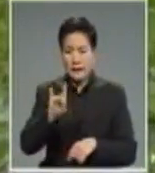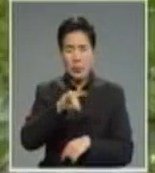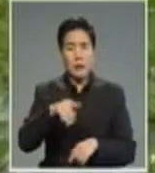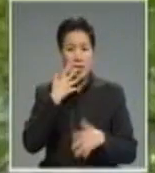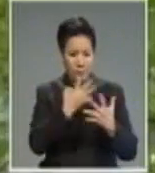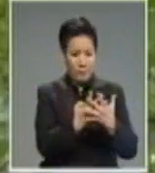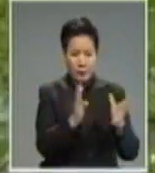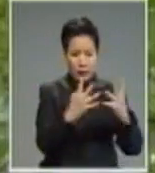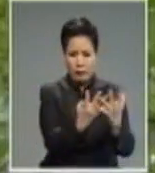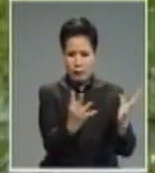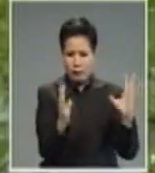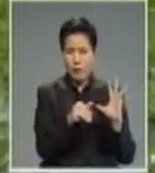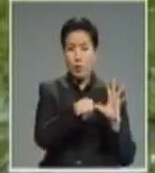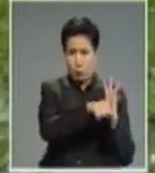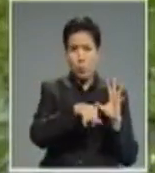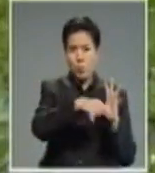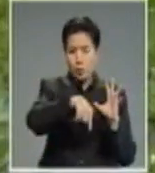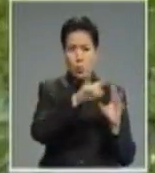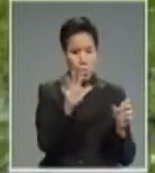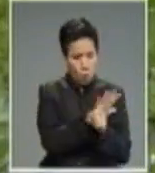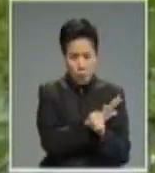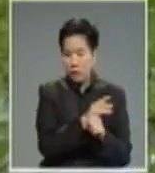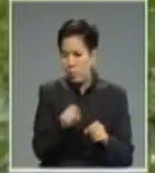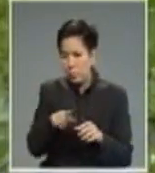ได้หลุดออกมาจากสวนสัตว์ทุ่งทลาดอย่างแน่นอนนะคะ